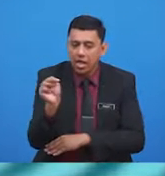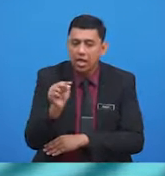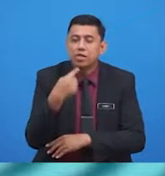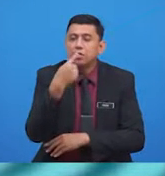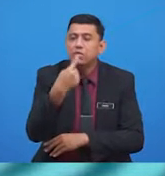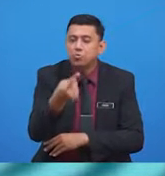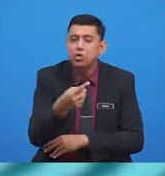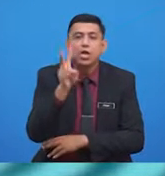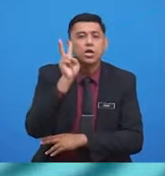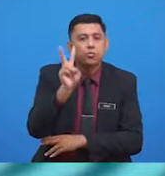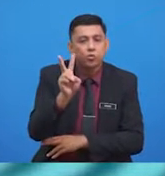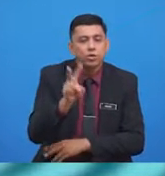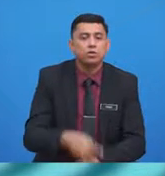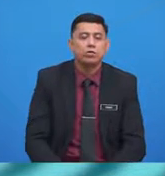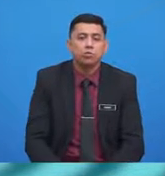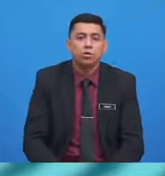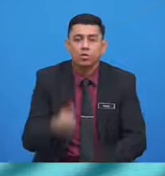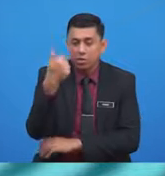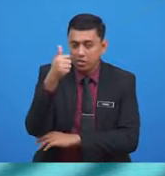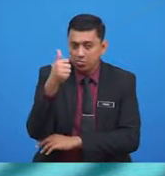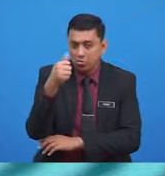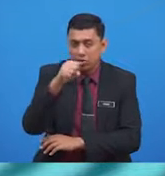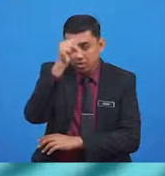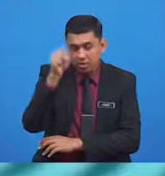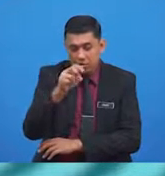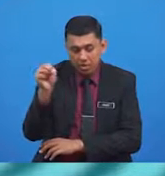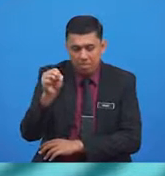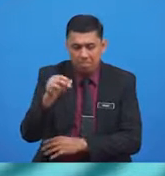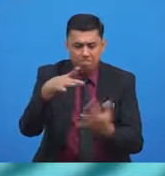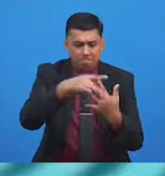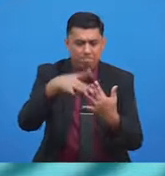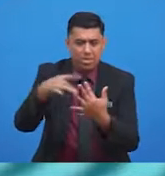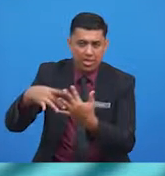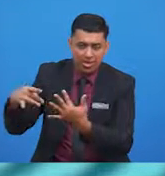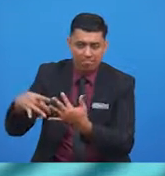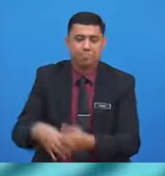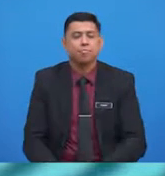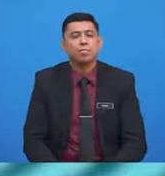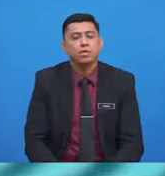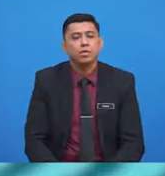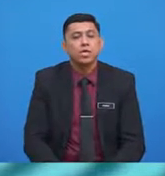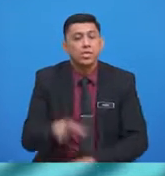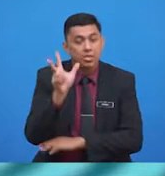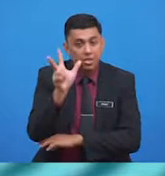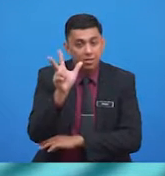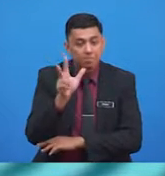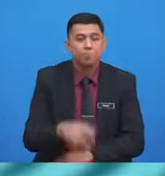Set kedua ialah 10 soalan aneka pilihan. Set ketiga ialah